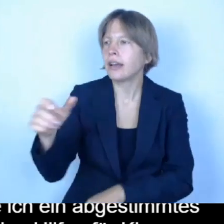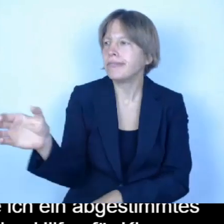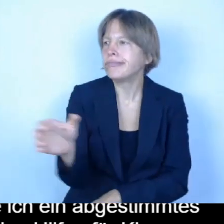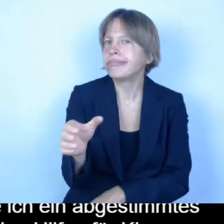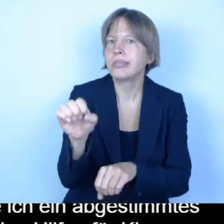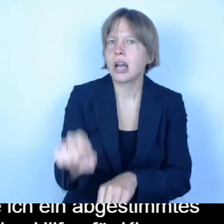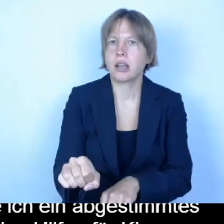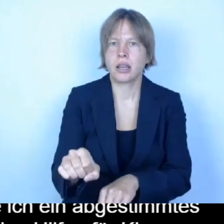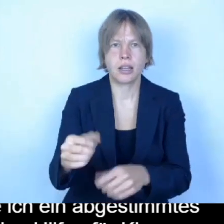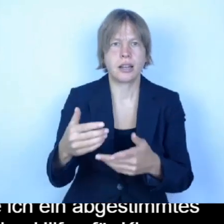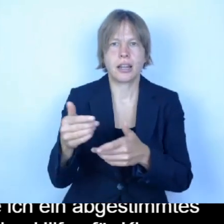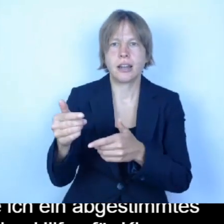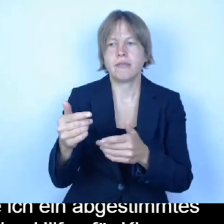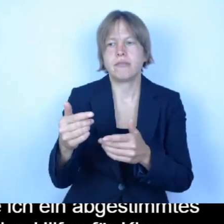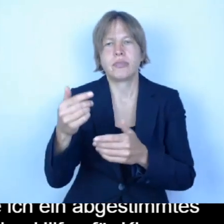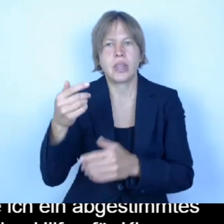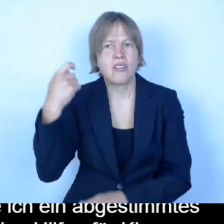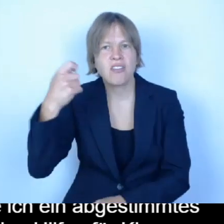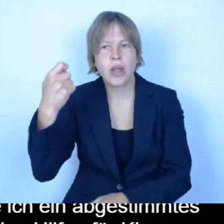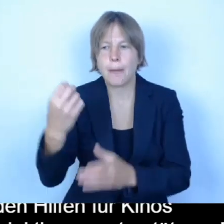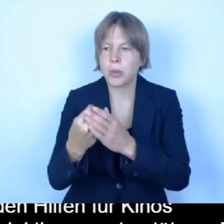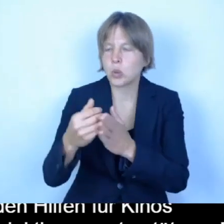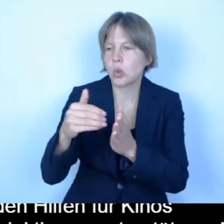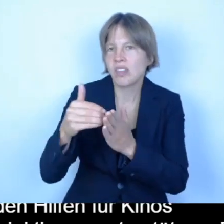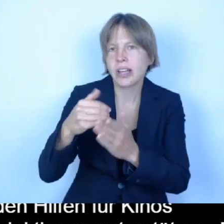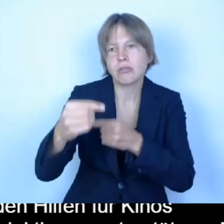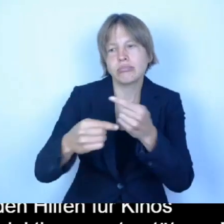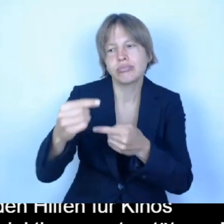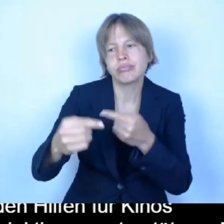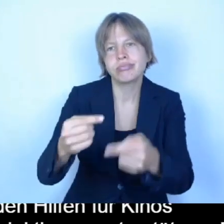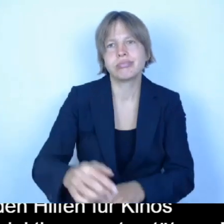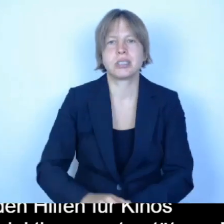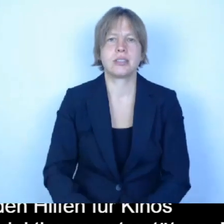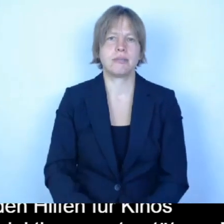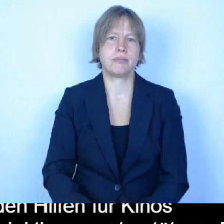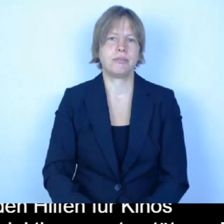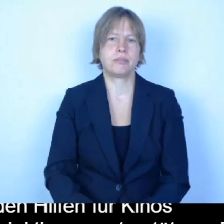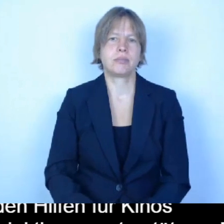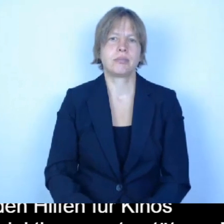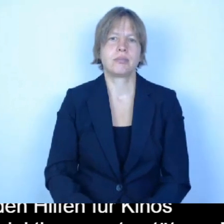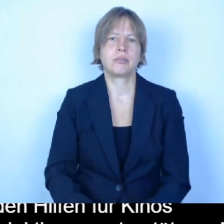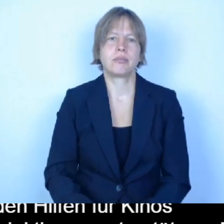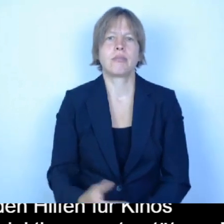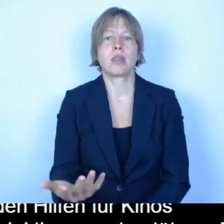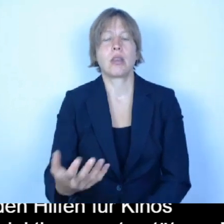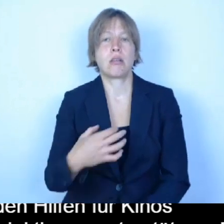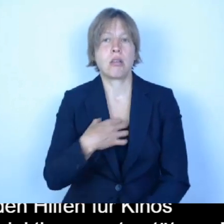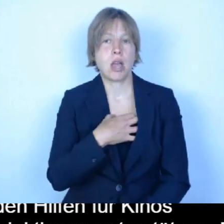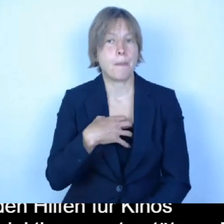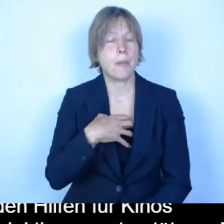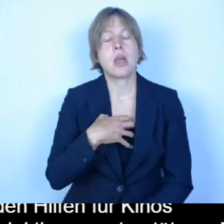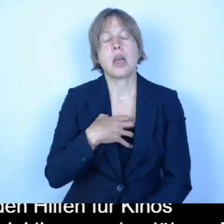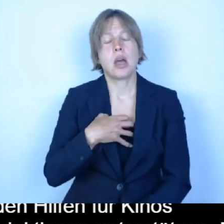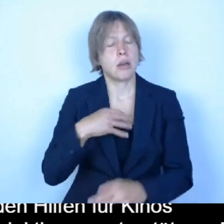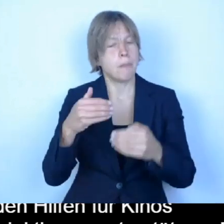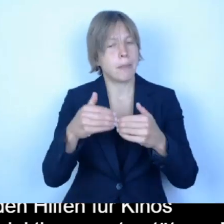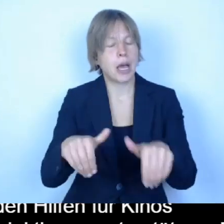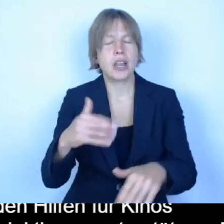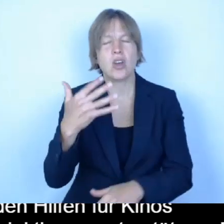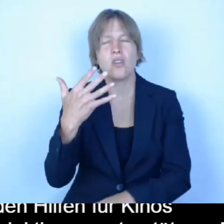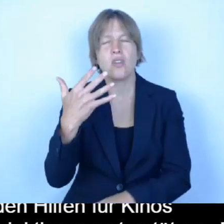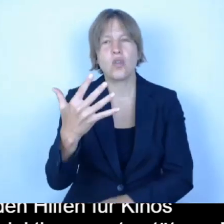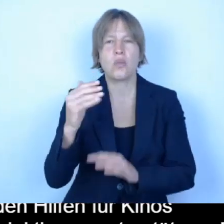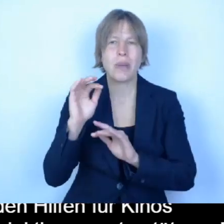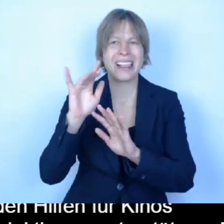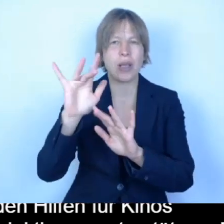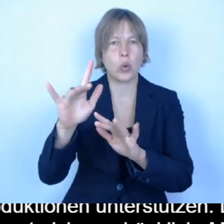ist deswegen bereit, sich mit 5 Millionen Euro an einem derzeit diskutierten deutschlandweiten Corona-Ausfallfonds für